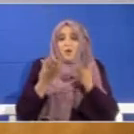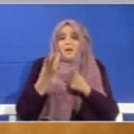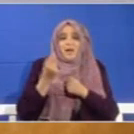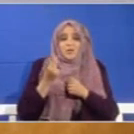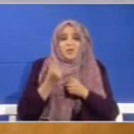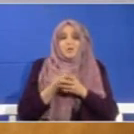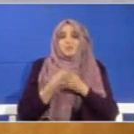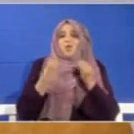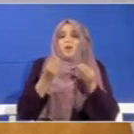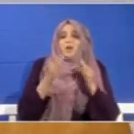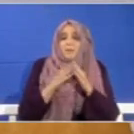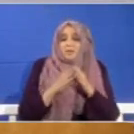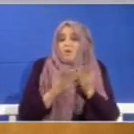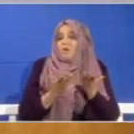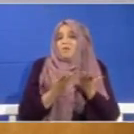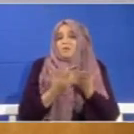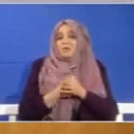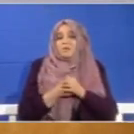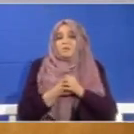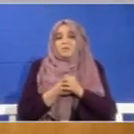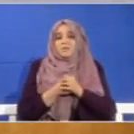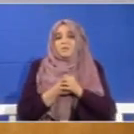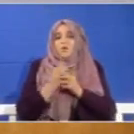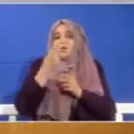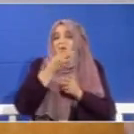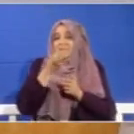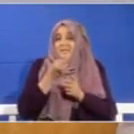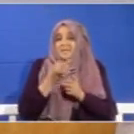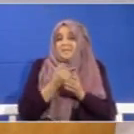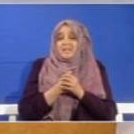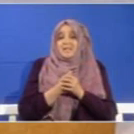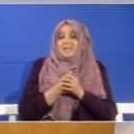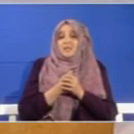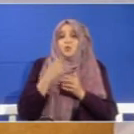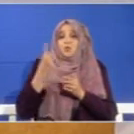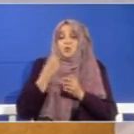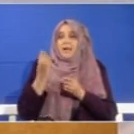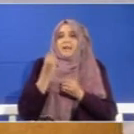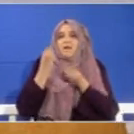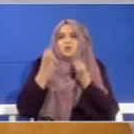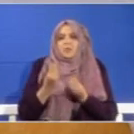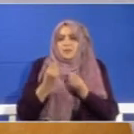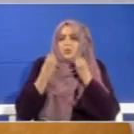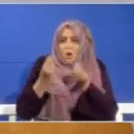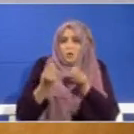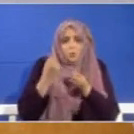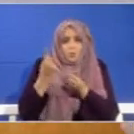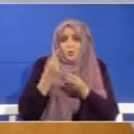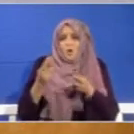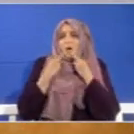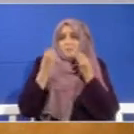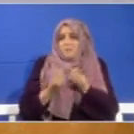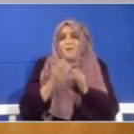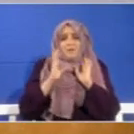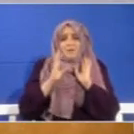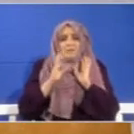المال وكتب لك الدار هذا إحسان ربي قال وهل جزاء الإحسان إلا الإحسان يعني اللي يفعلك الخير الخير بالخير كما